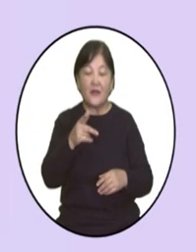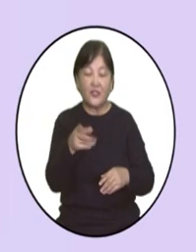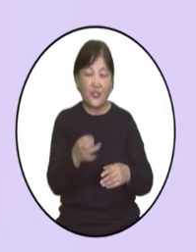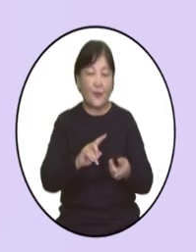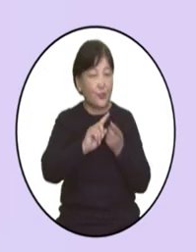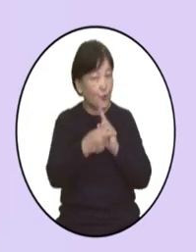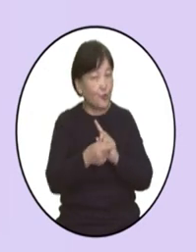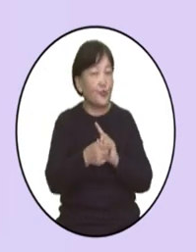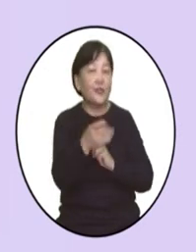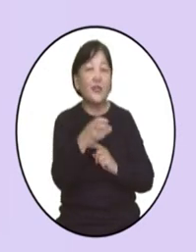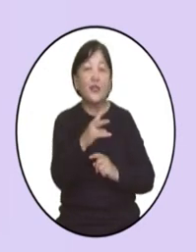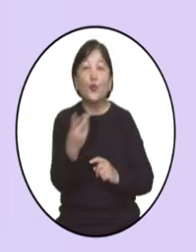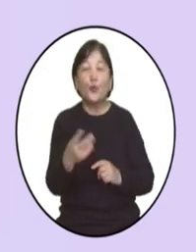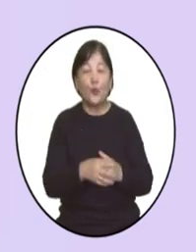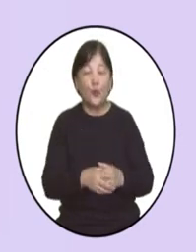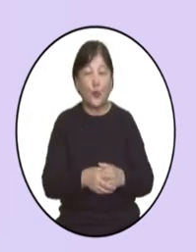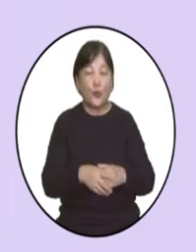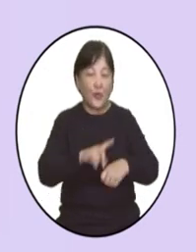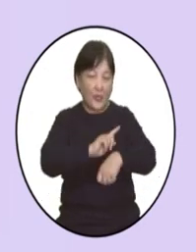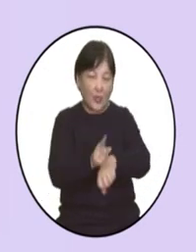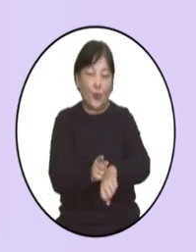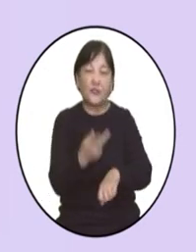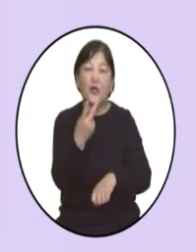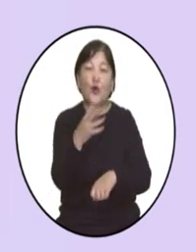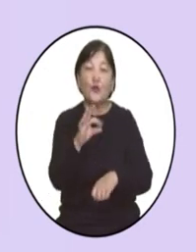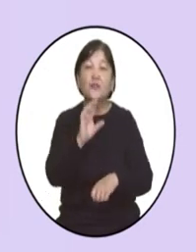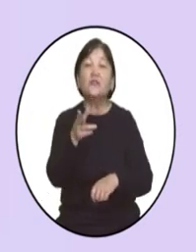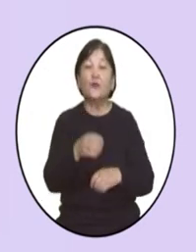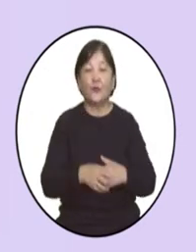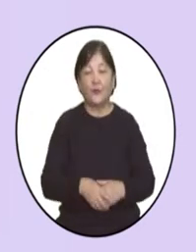шилжүүлгийг хийнү. Гүйцэтгэх хугацаа 20 секунд.